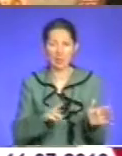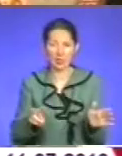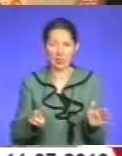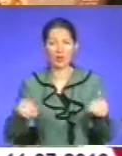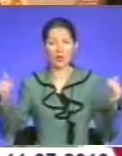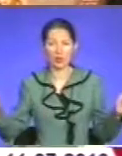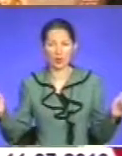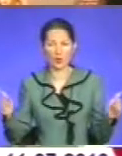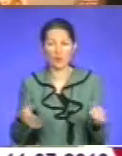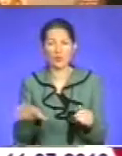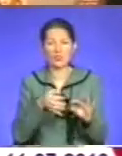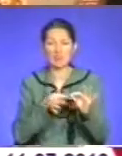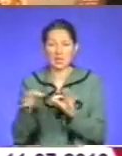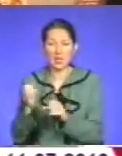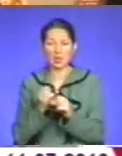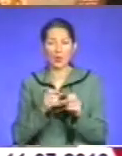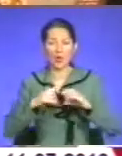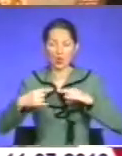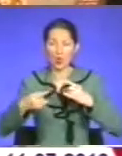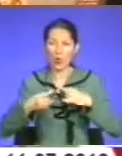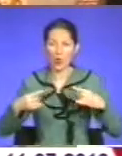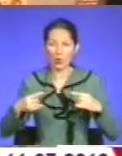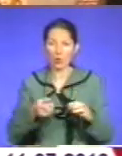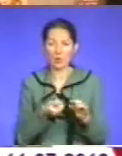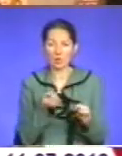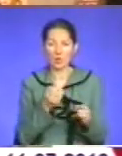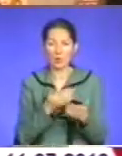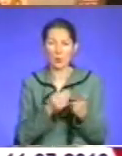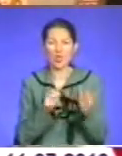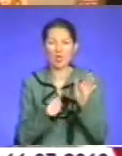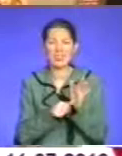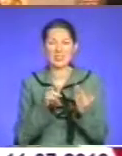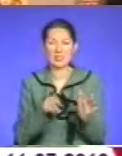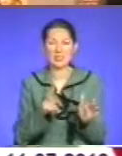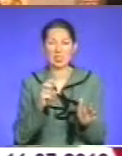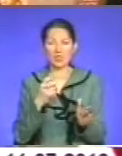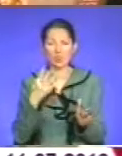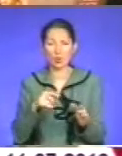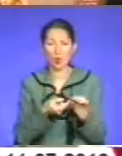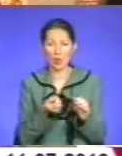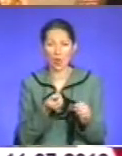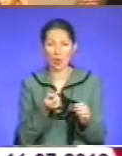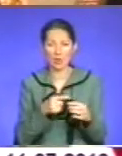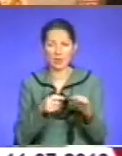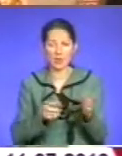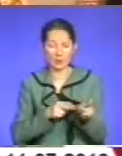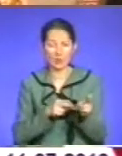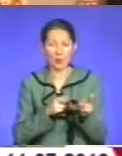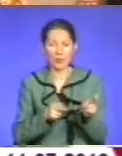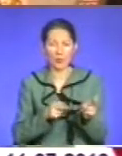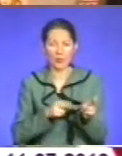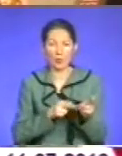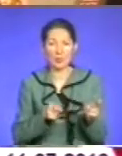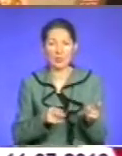і всі деталі зроблені в шоколаду. Деталі приблизно 6240, якщо я не помиляюся, в такому плані. Він виставлений зараз